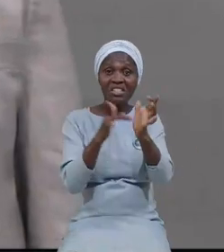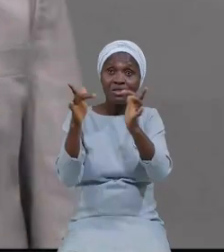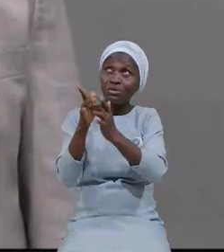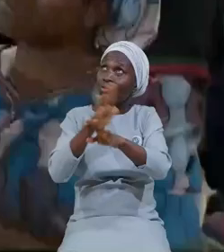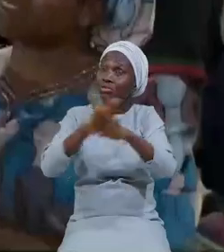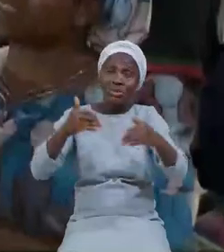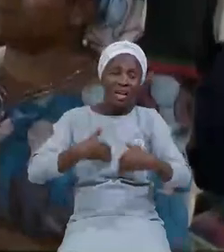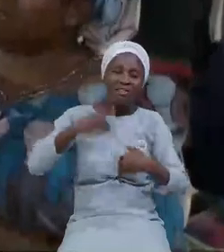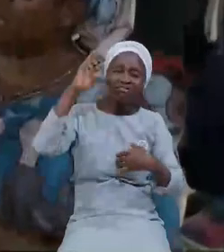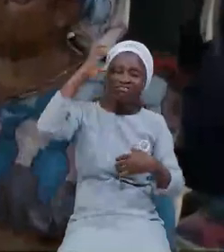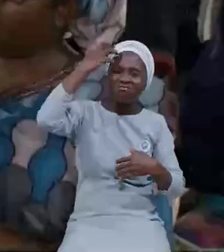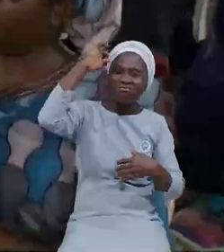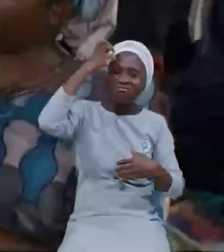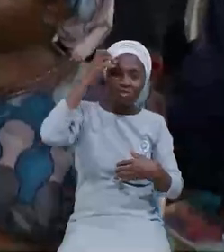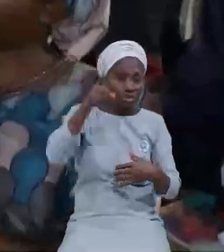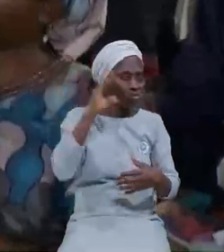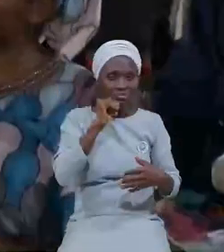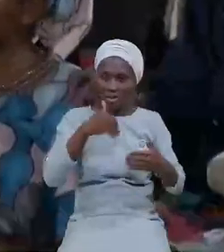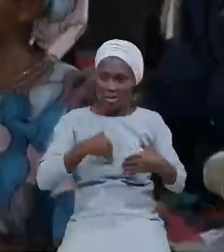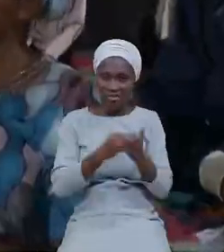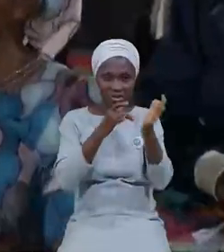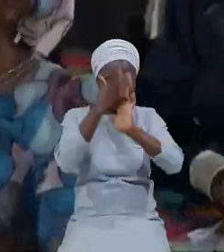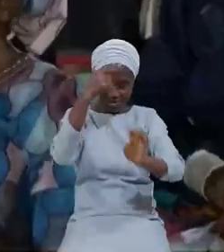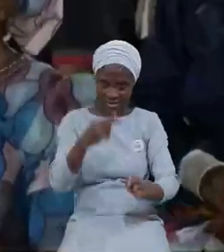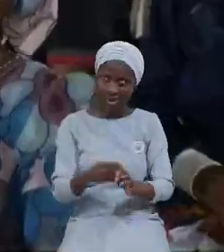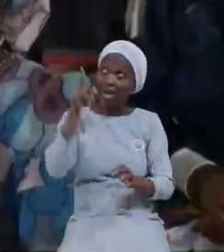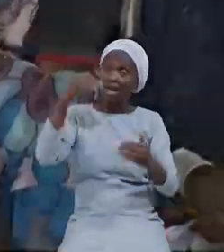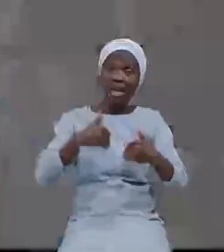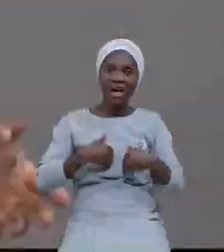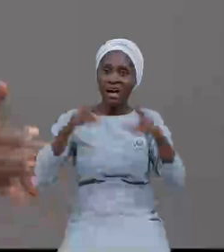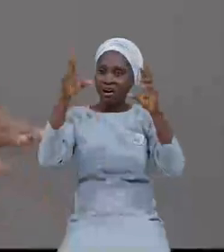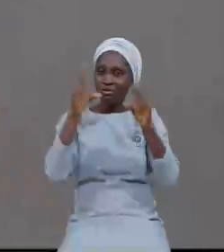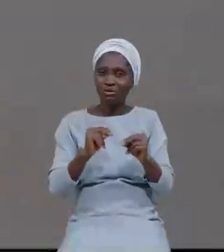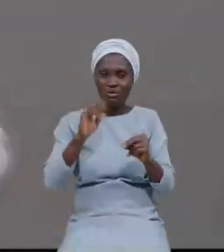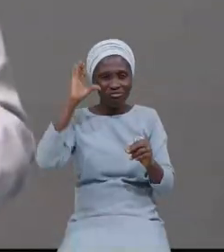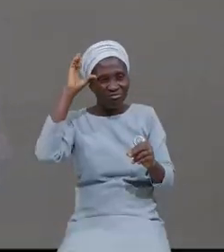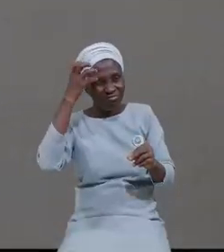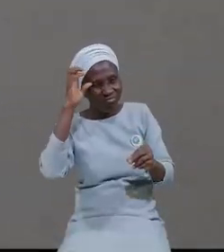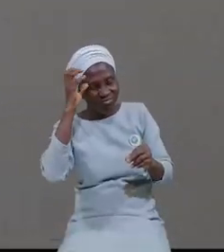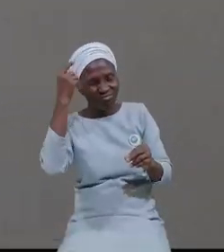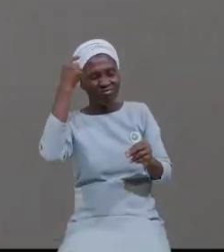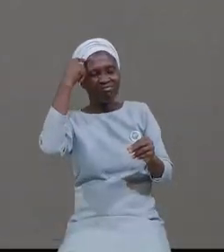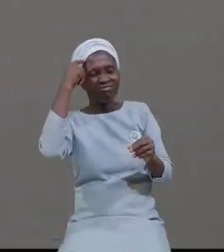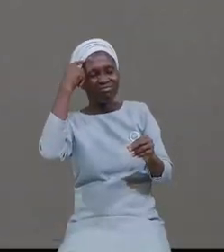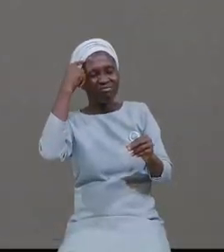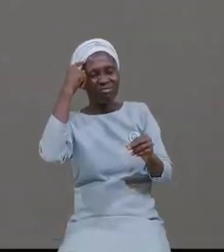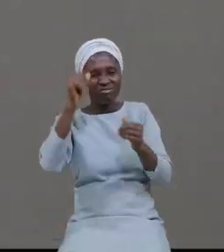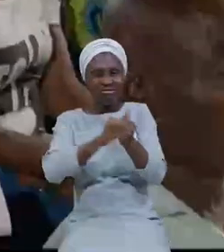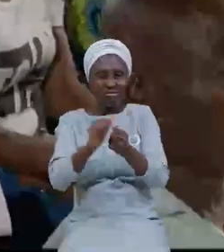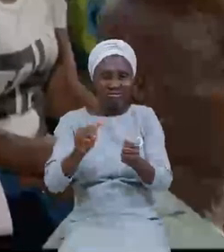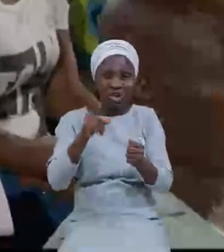tu n'auras plus de cerveau endommagé il n'avait aucune ité tu n'auras